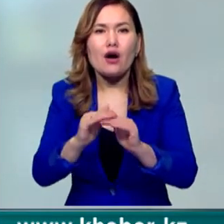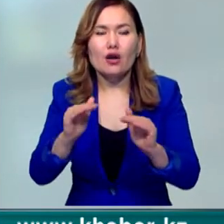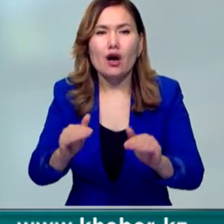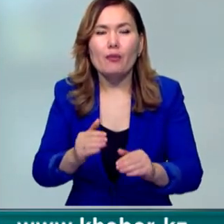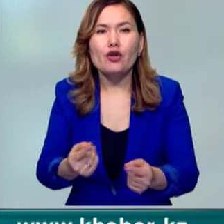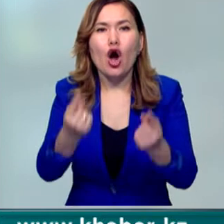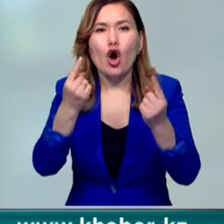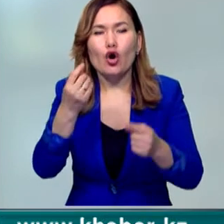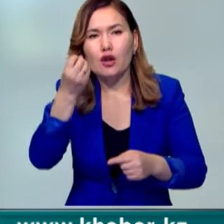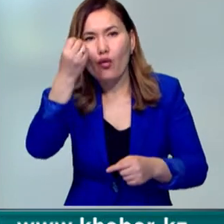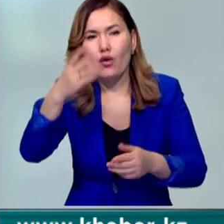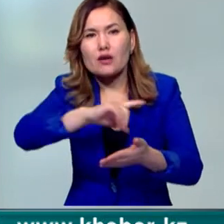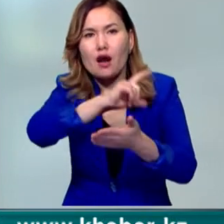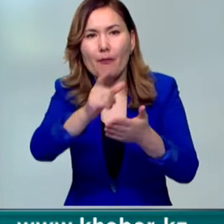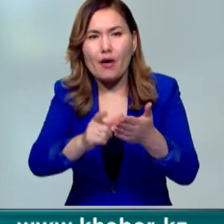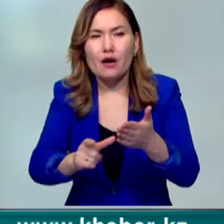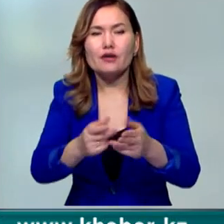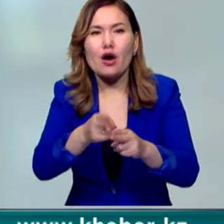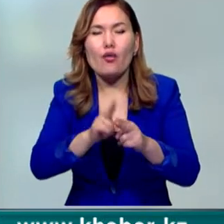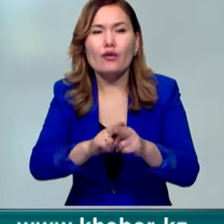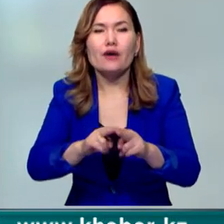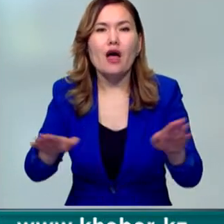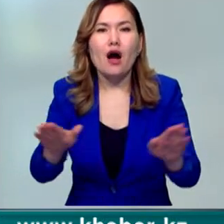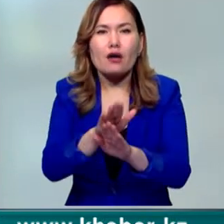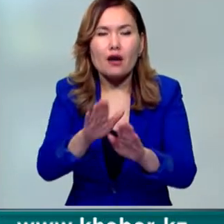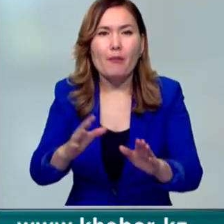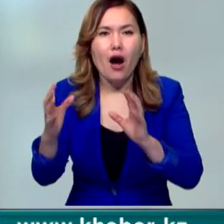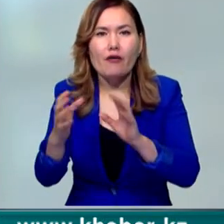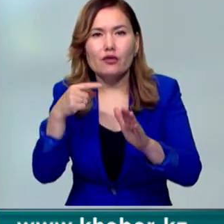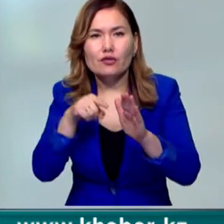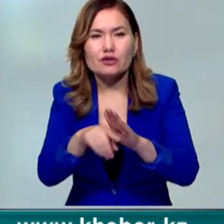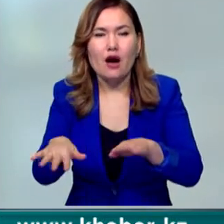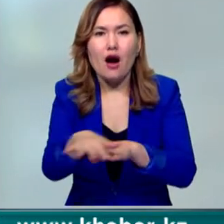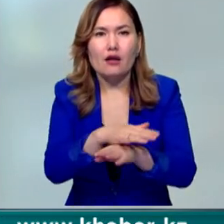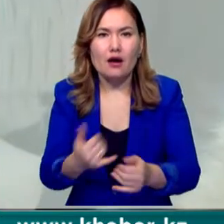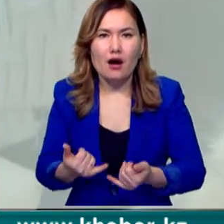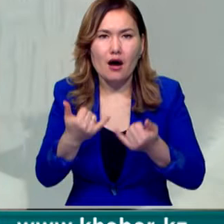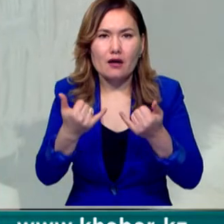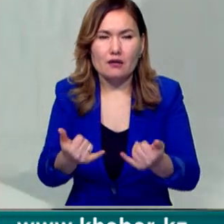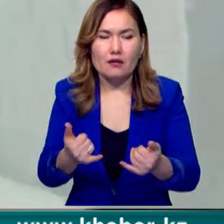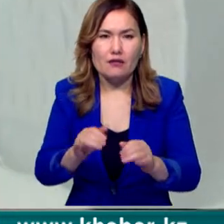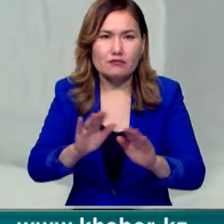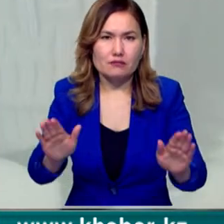ойшылдың шығармаларын қоғамдық көлік ішінде орындап, халықтың ықыласына бөленді.